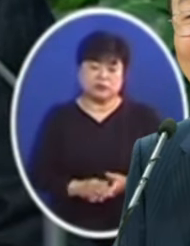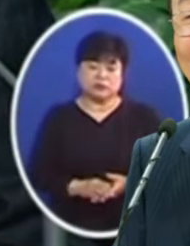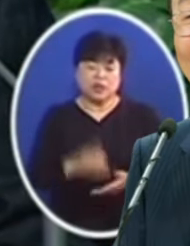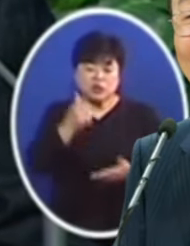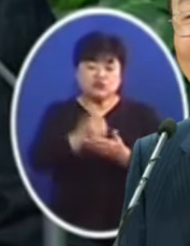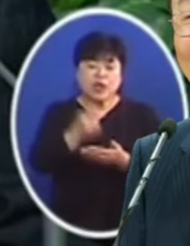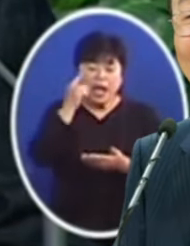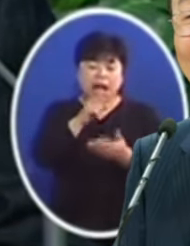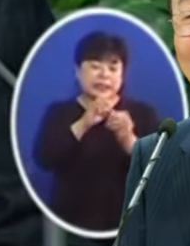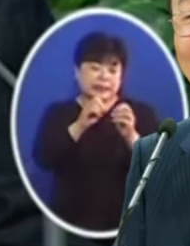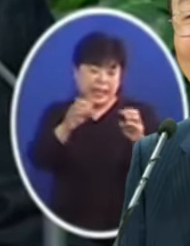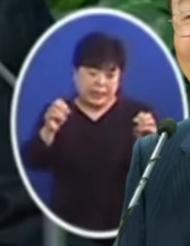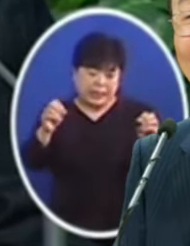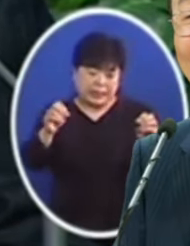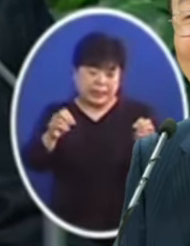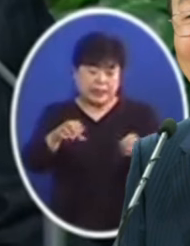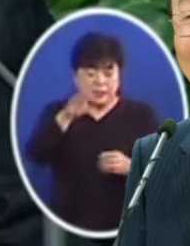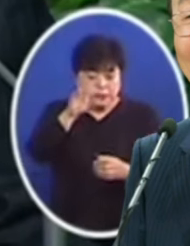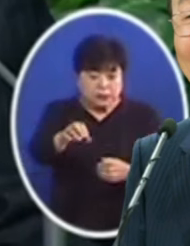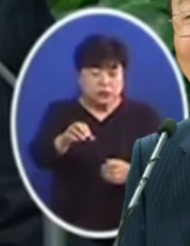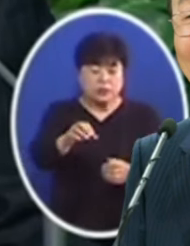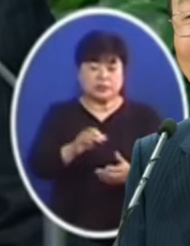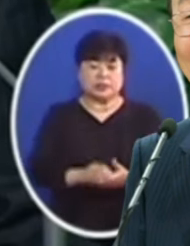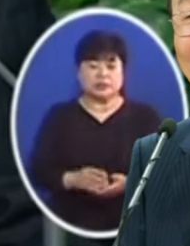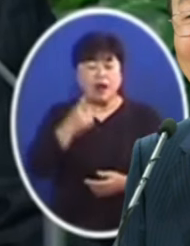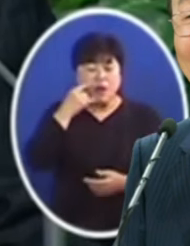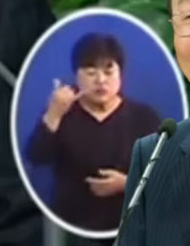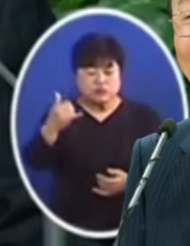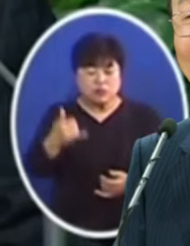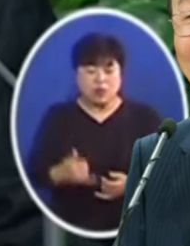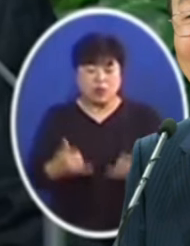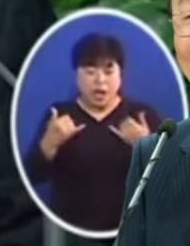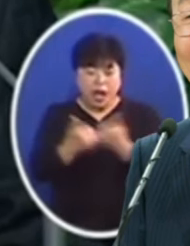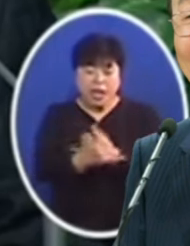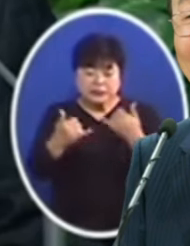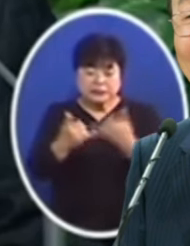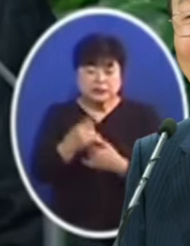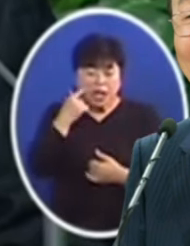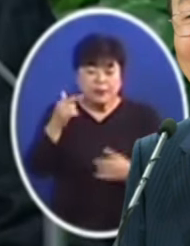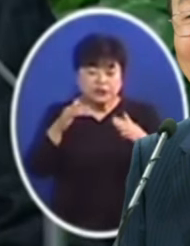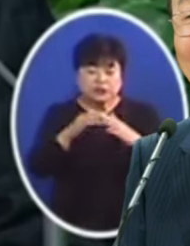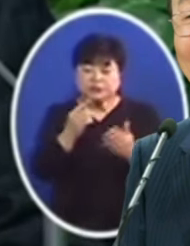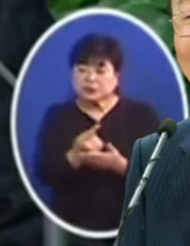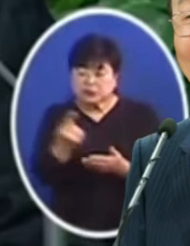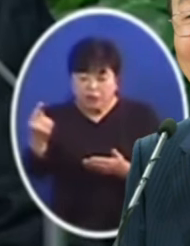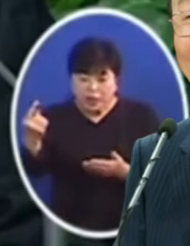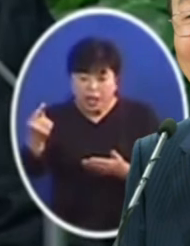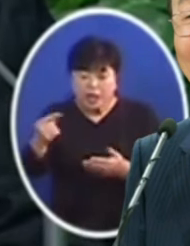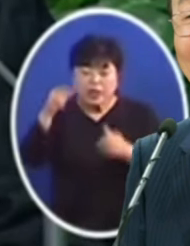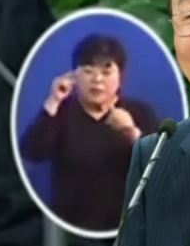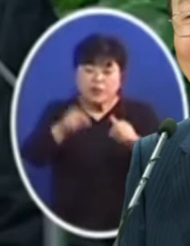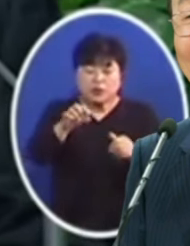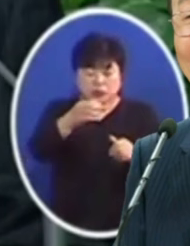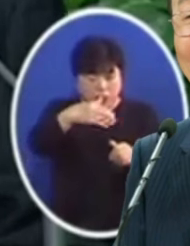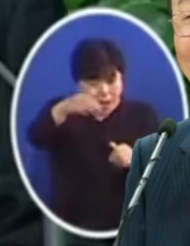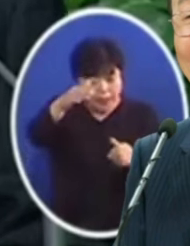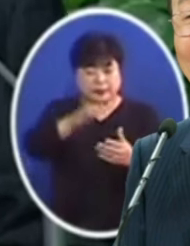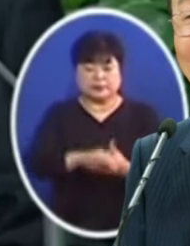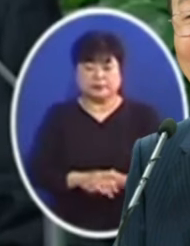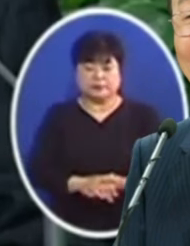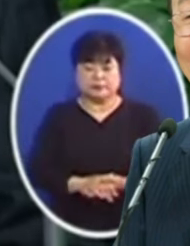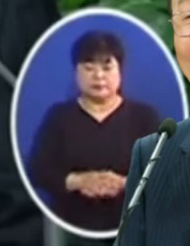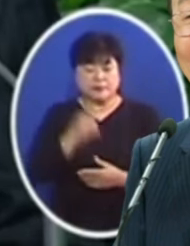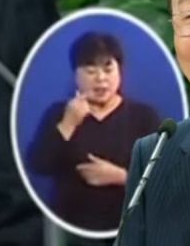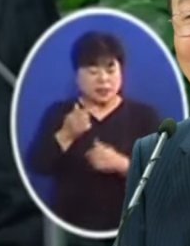죄악의 땅 그곳에서 너희 부모, 전토, 친척, 아비 집을 떠나서 내가 지시할 땅으로 가라.